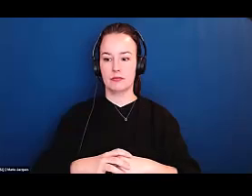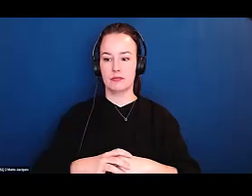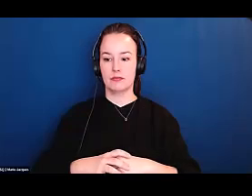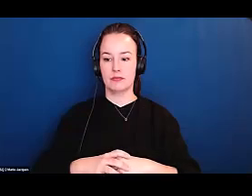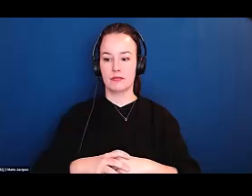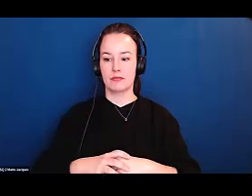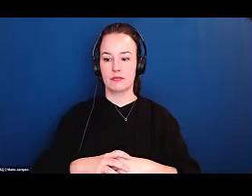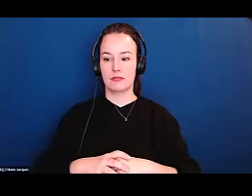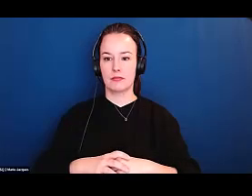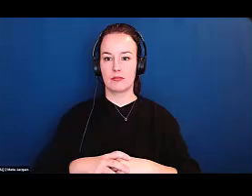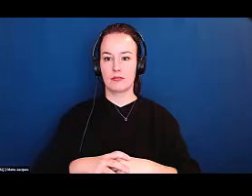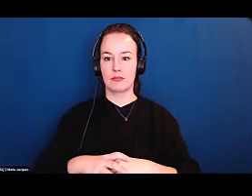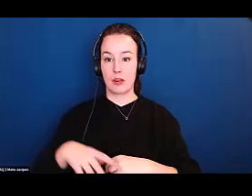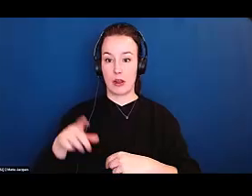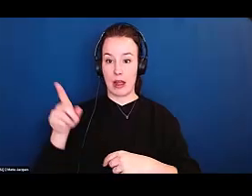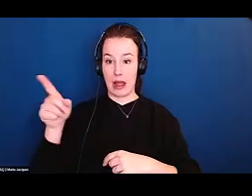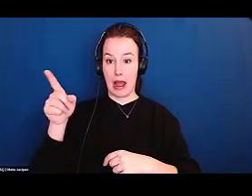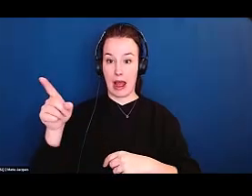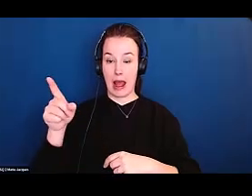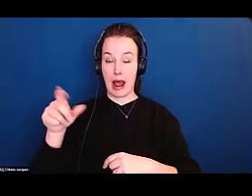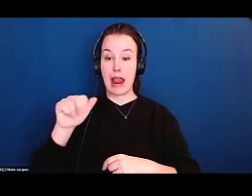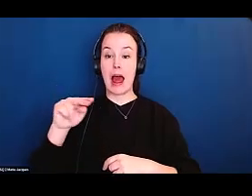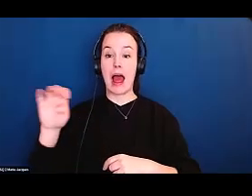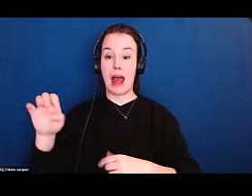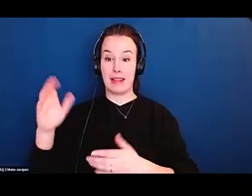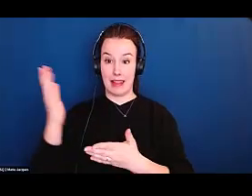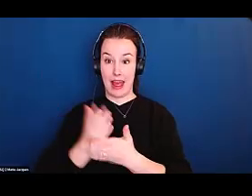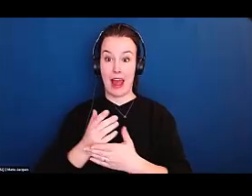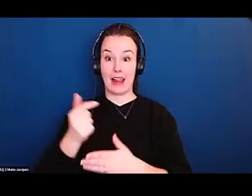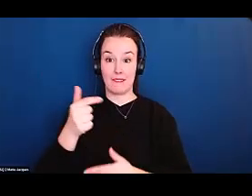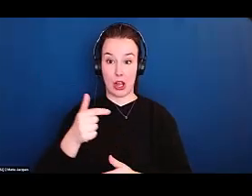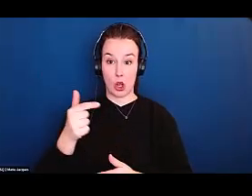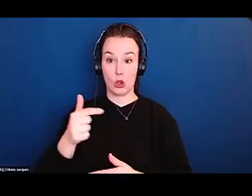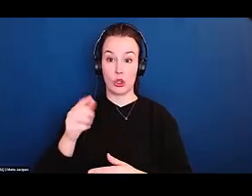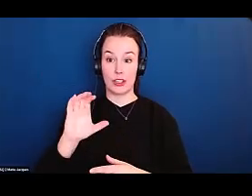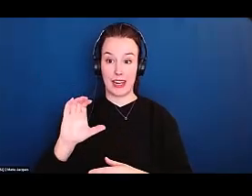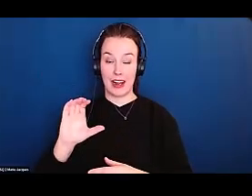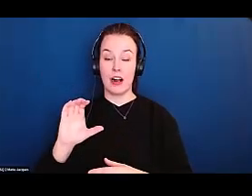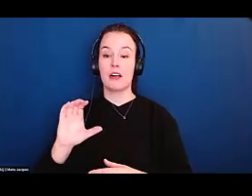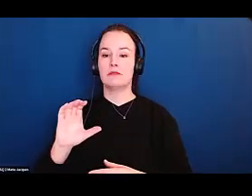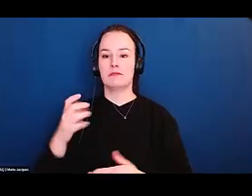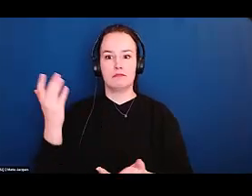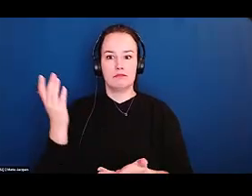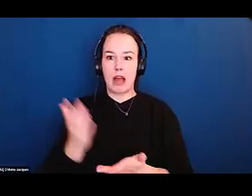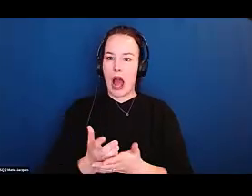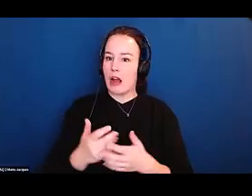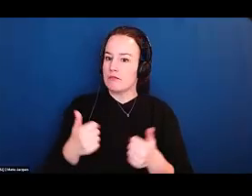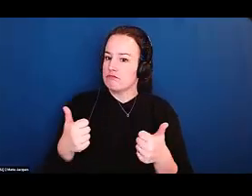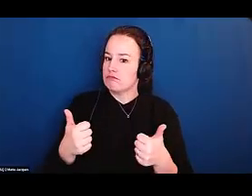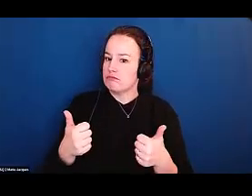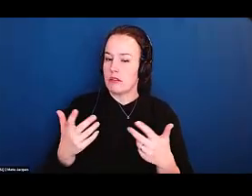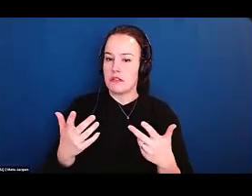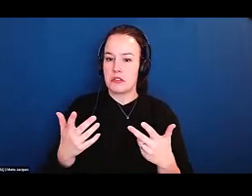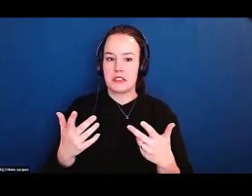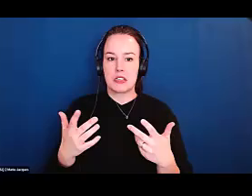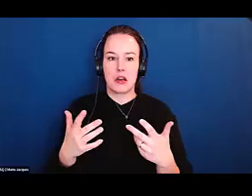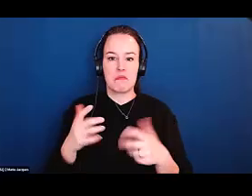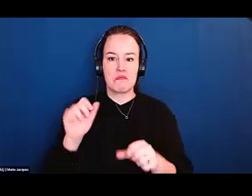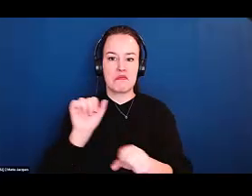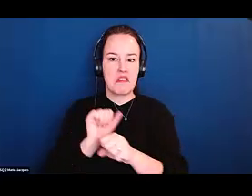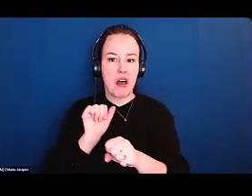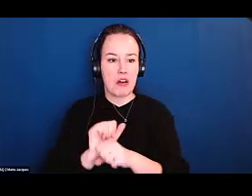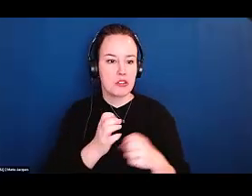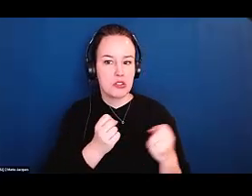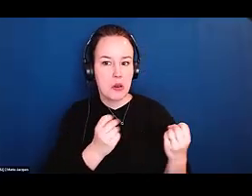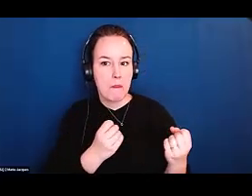Et lorsqu'elle est arrivée dans Golden Care, elle a écrit, Ici, ça va. Je n'ai pas grand-chose à faire. Je n'ai pas